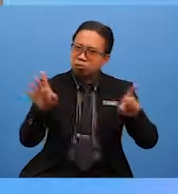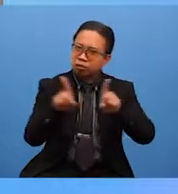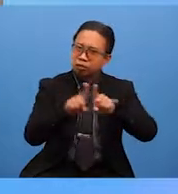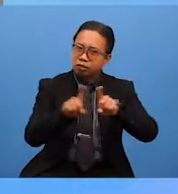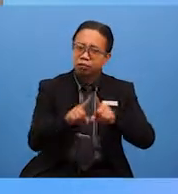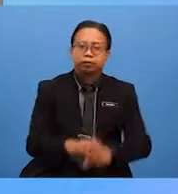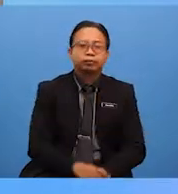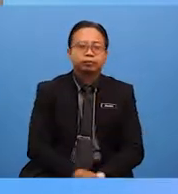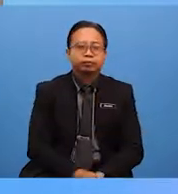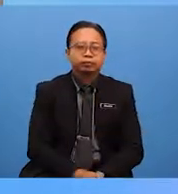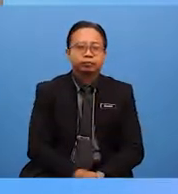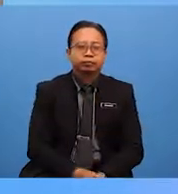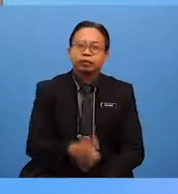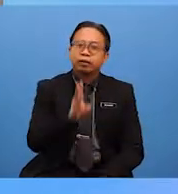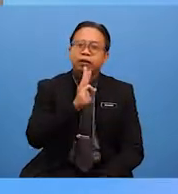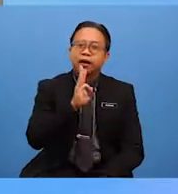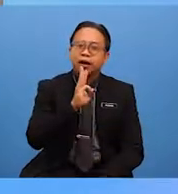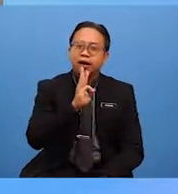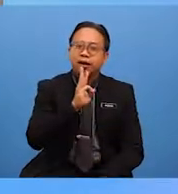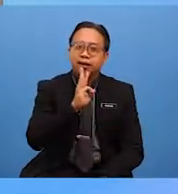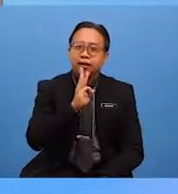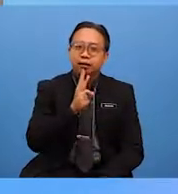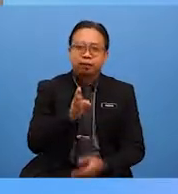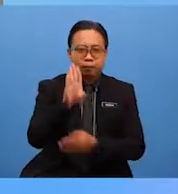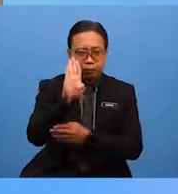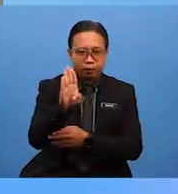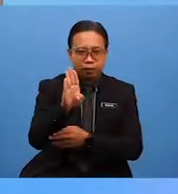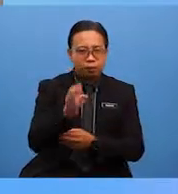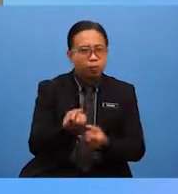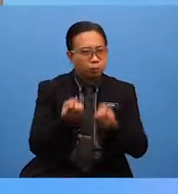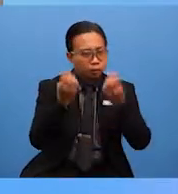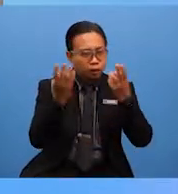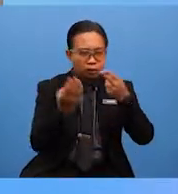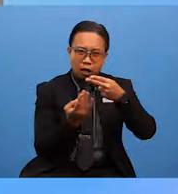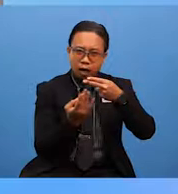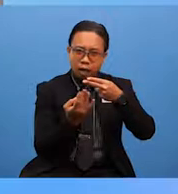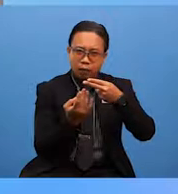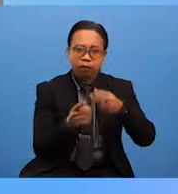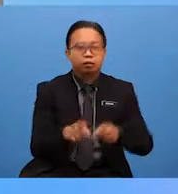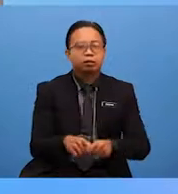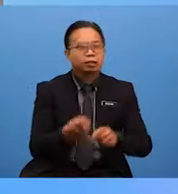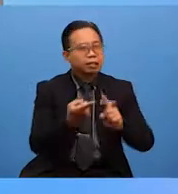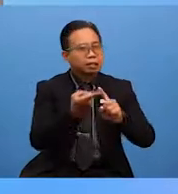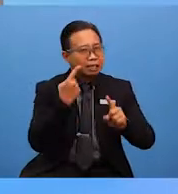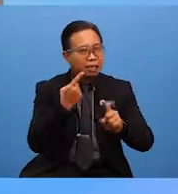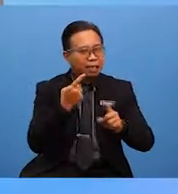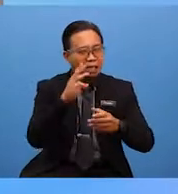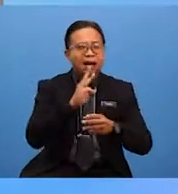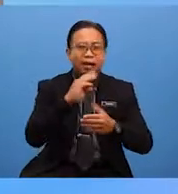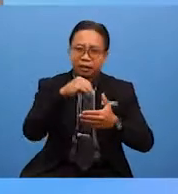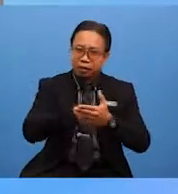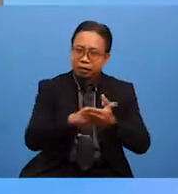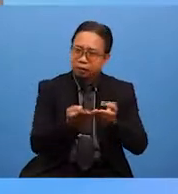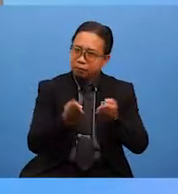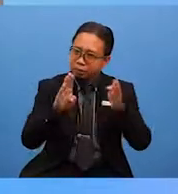sama air di dalam di KB mempunyai lebih banyak kandungan HB berbanding air di dalam